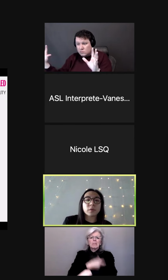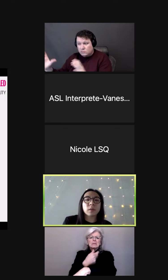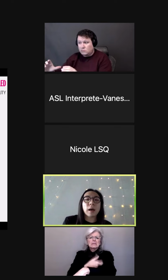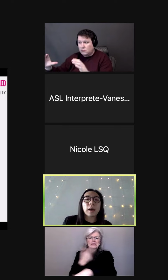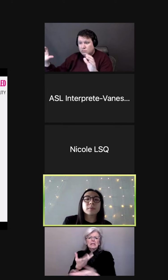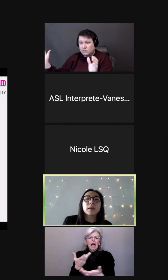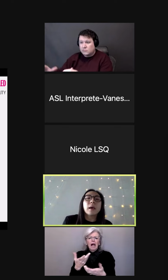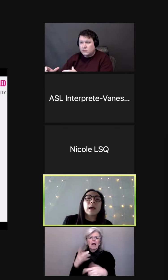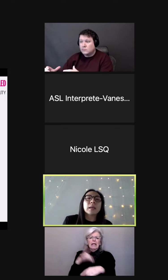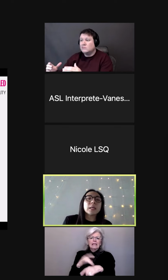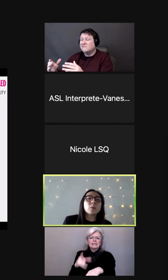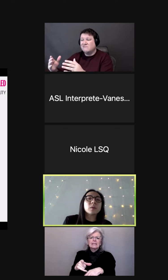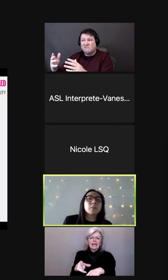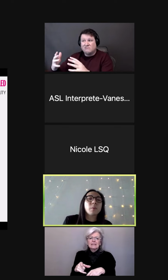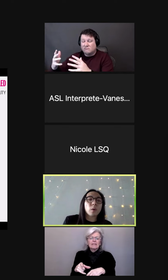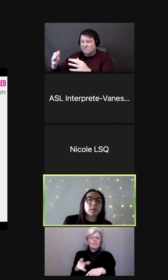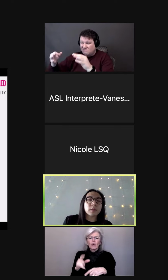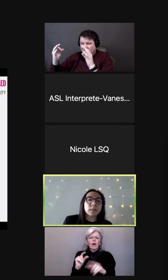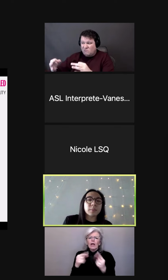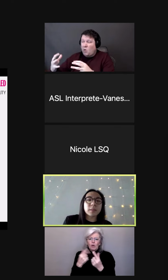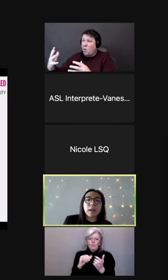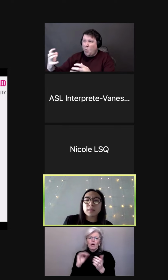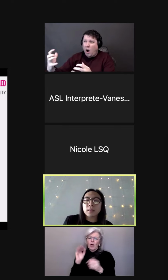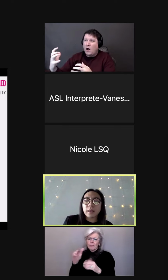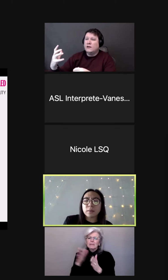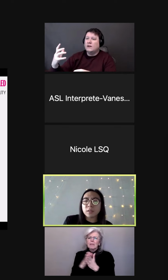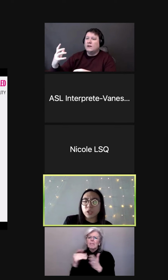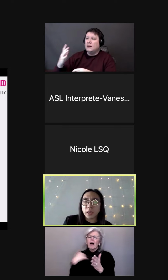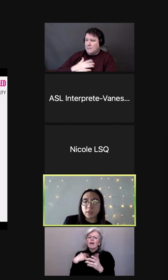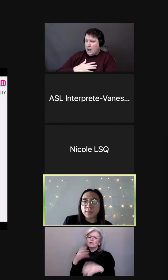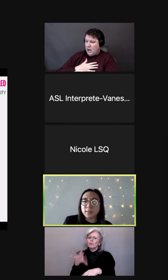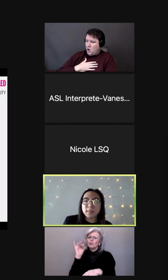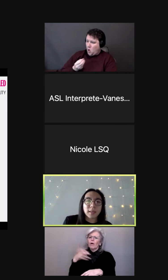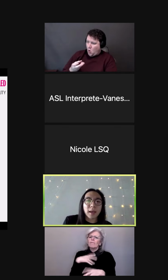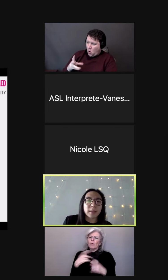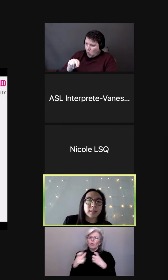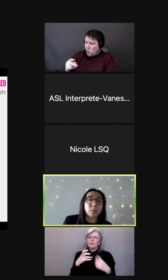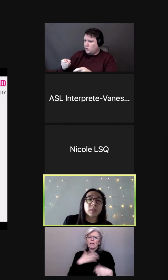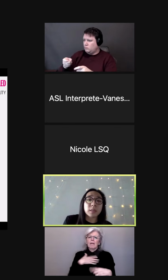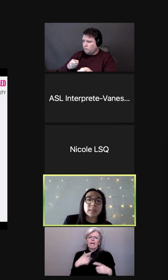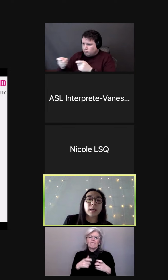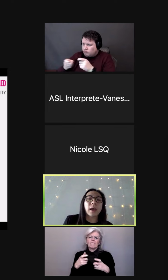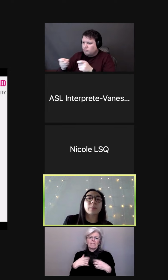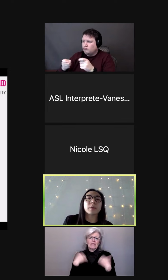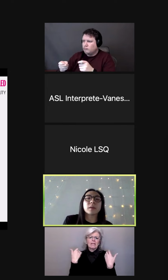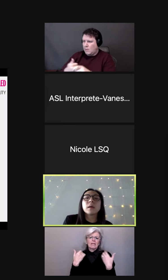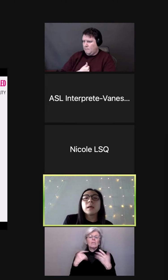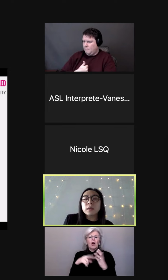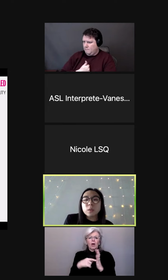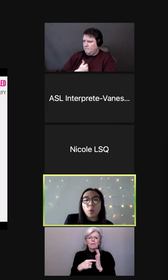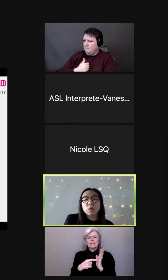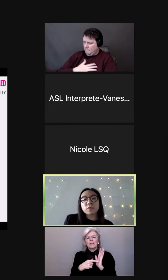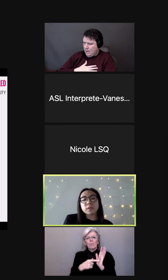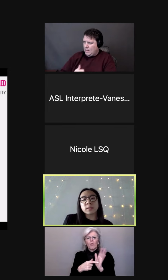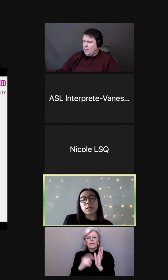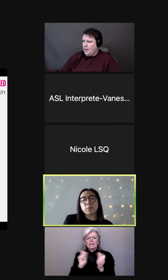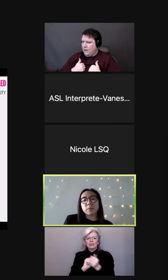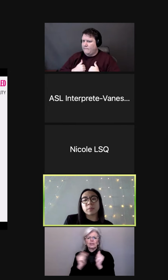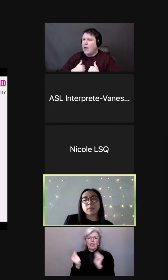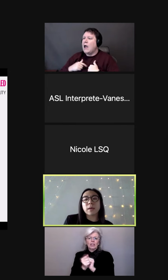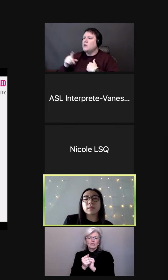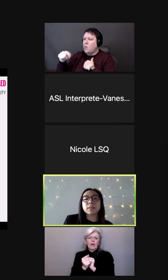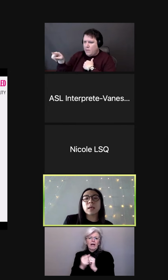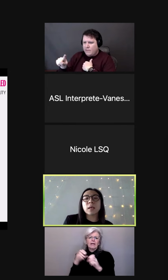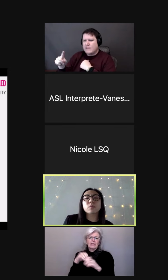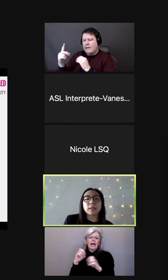groupes ont commencé à réclamer le choix et le contrôle de leur vie et ont commencé à exposer les changements apportés à la